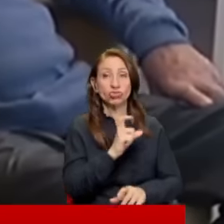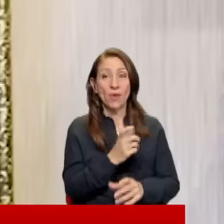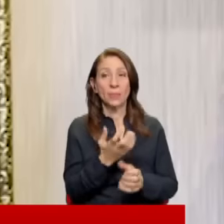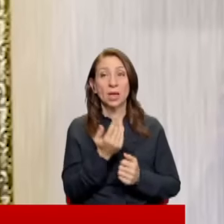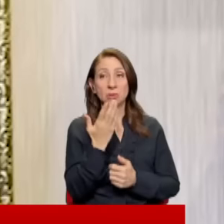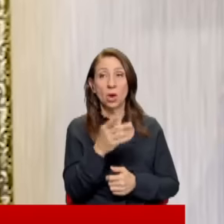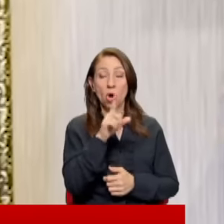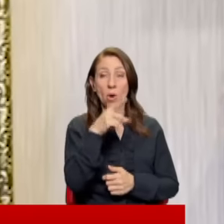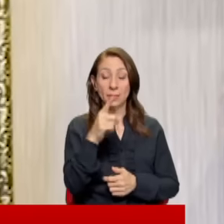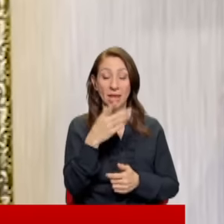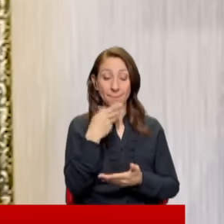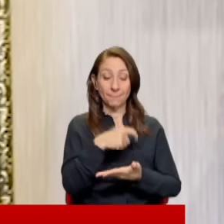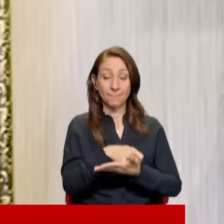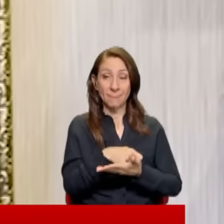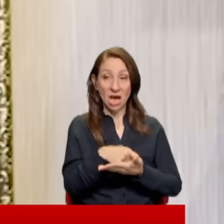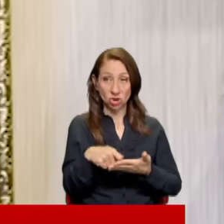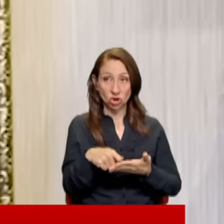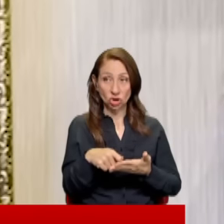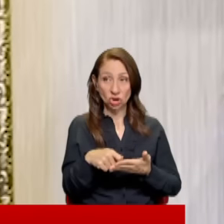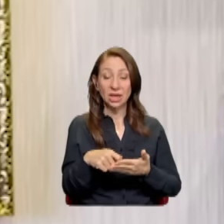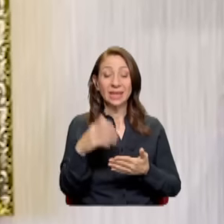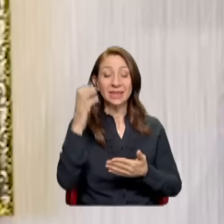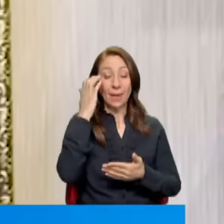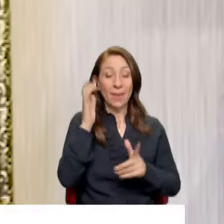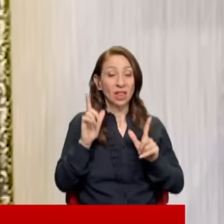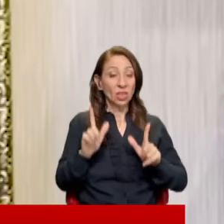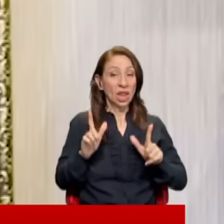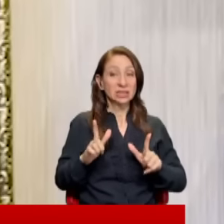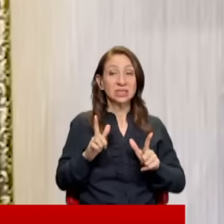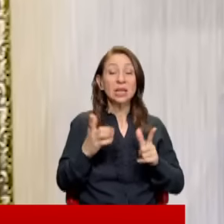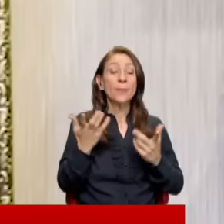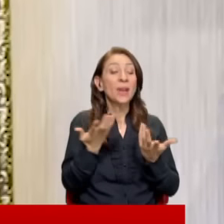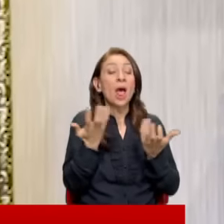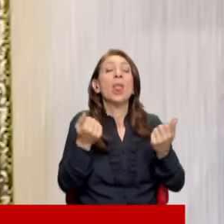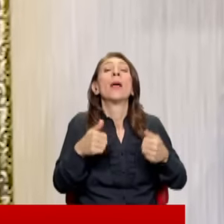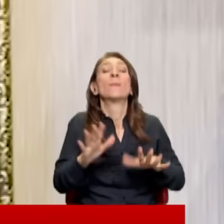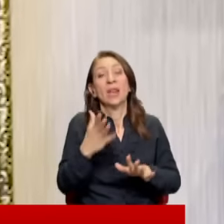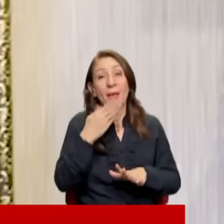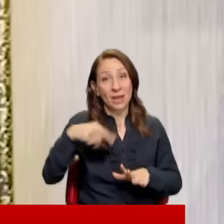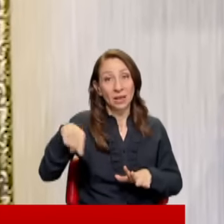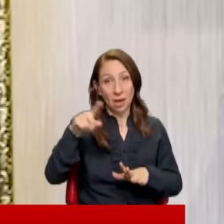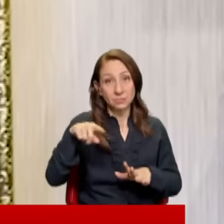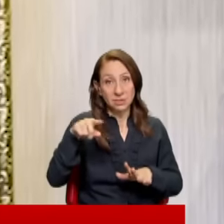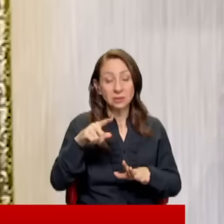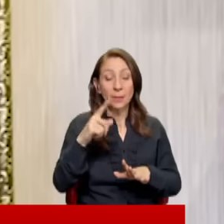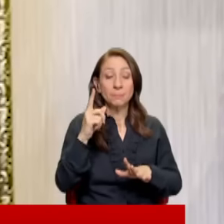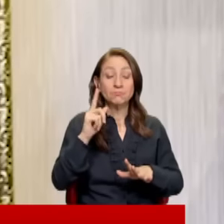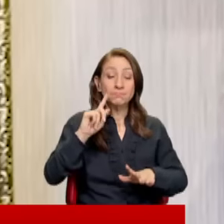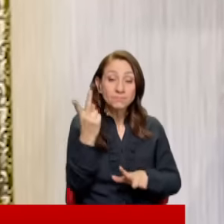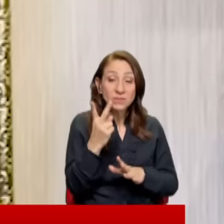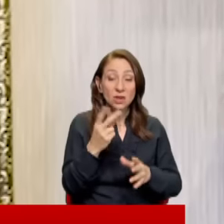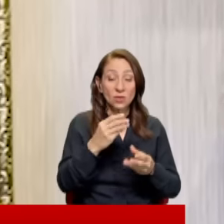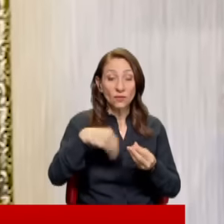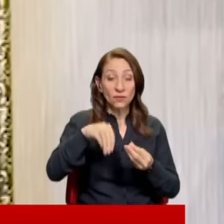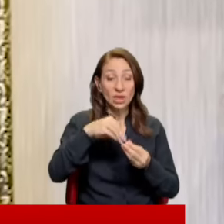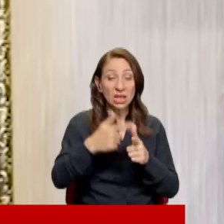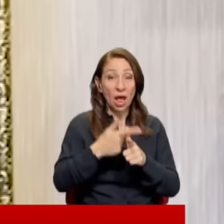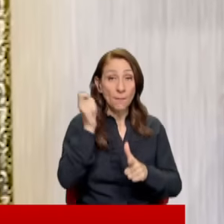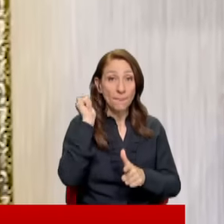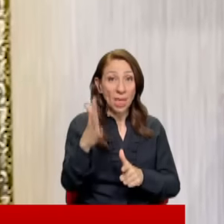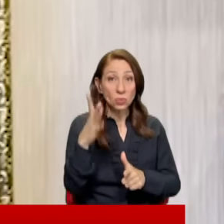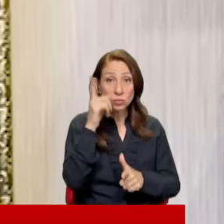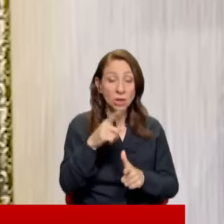aldı 10.000 liralık emekli maaşıyla temel gereksinimlerini bile karşılamakta zorlanan emeklilerimiz Bir de faiş kira artışlarından